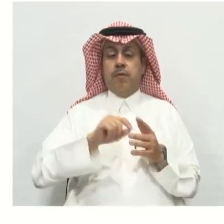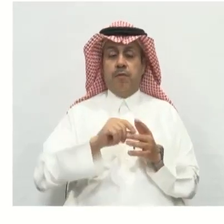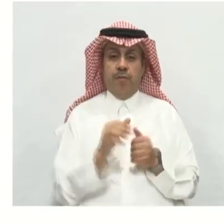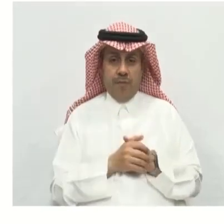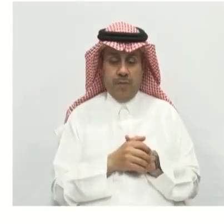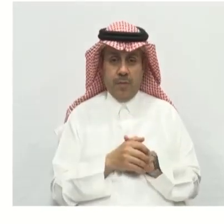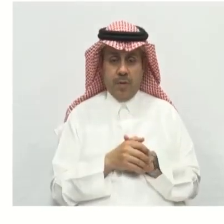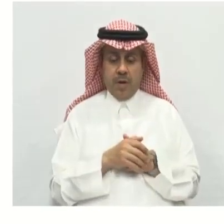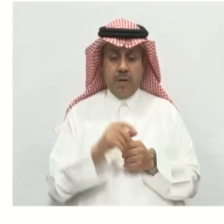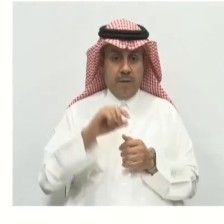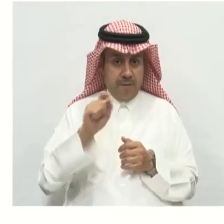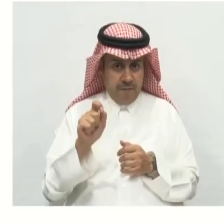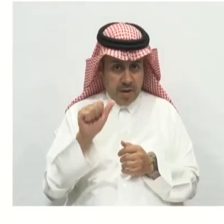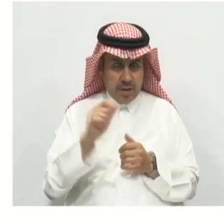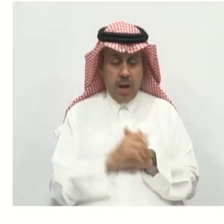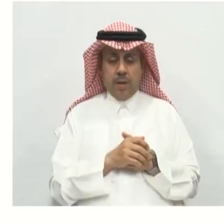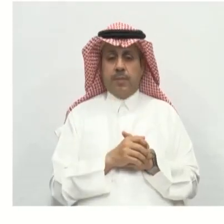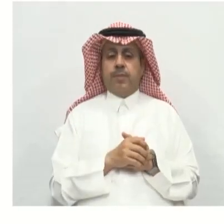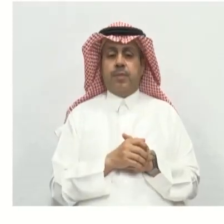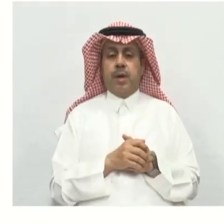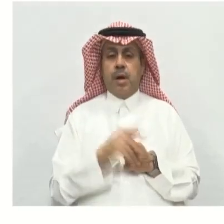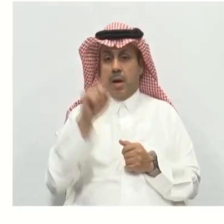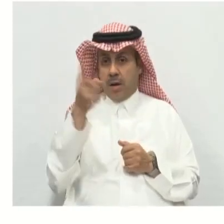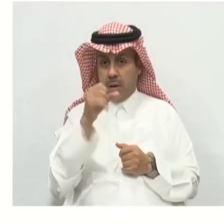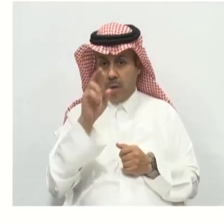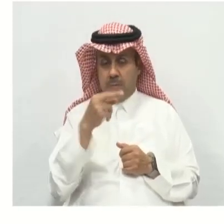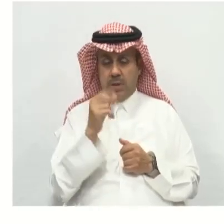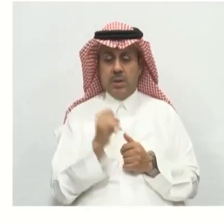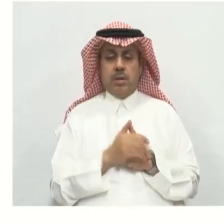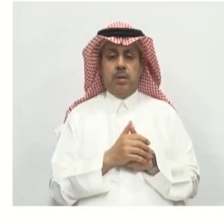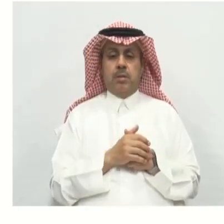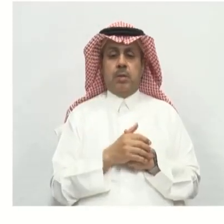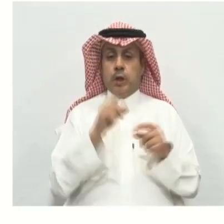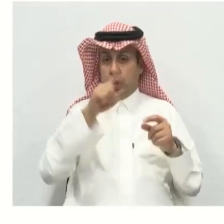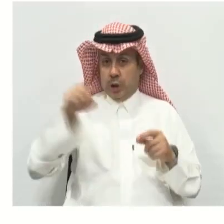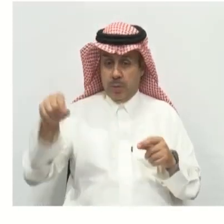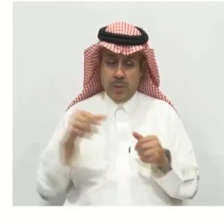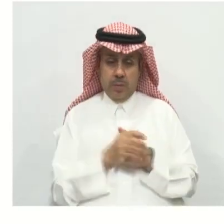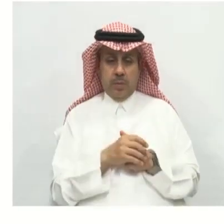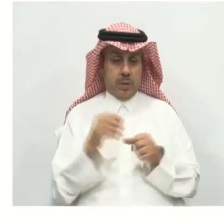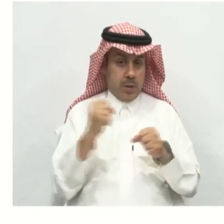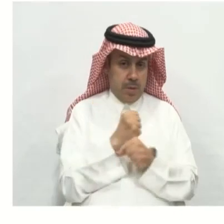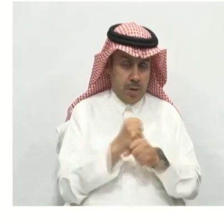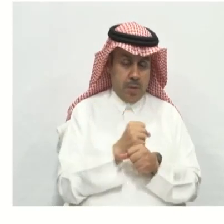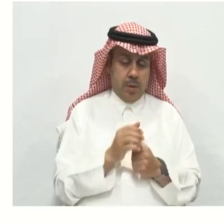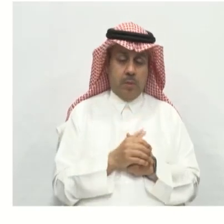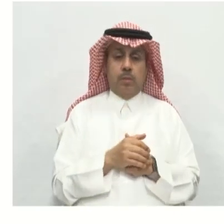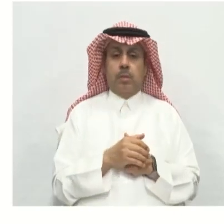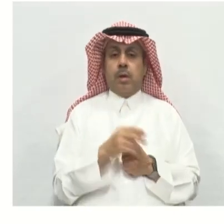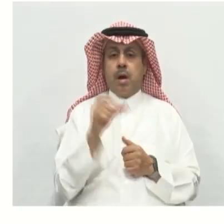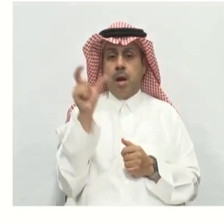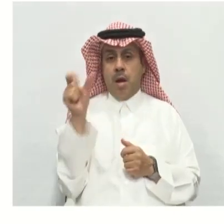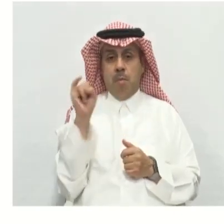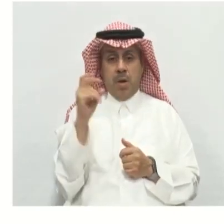دبليو ورمز ليس دبليو وذلك في بدايه او نهايه السلسله النصيه المعطاه على سبيل المثال سوف يتطابق النمط